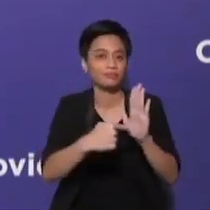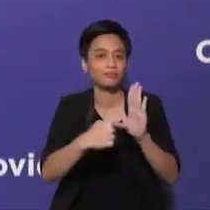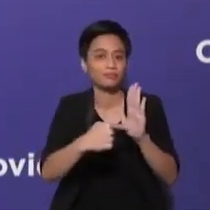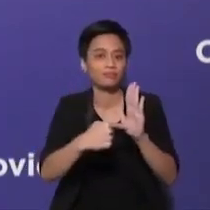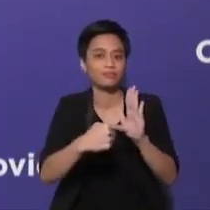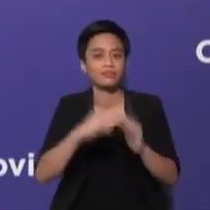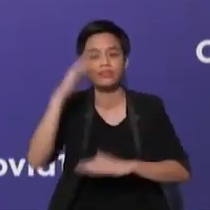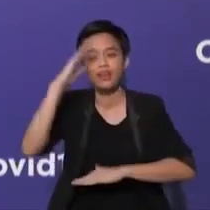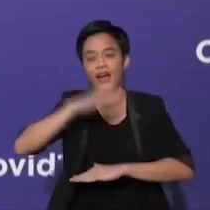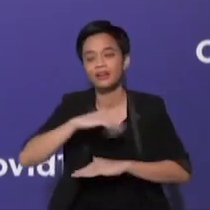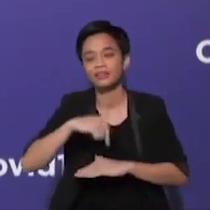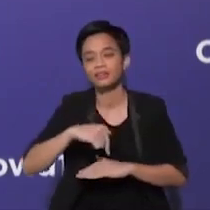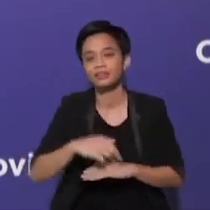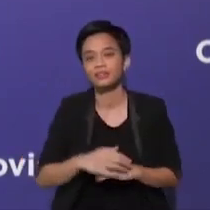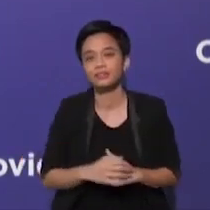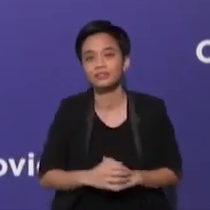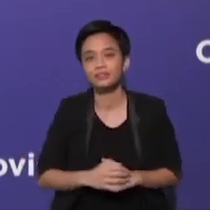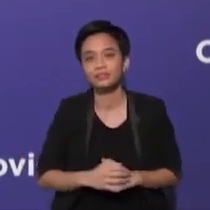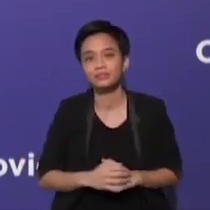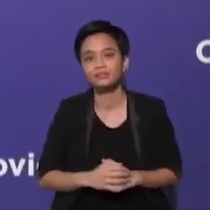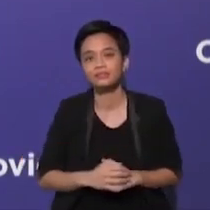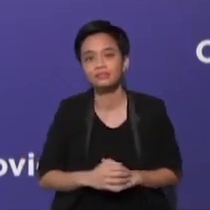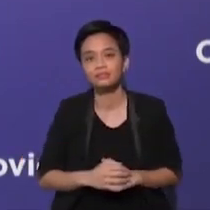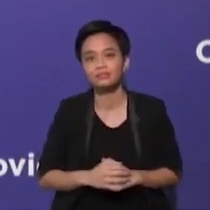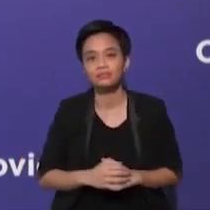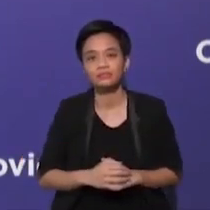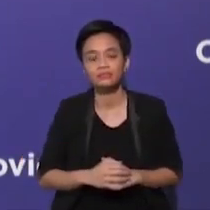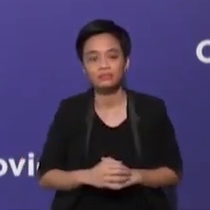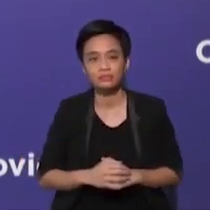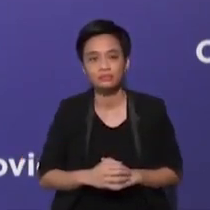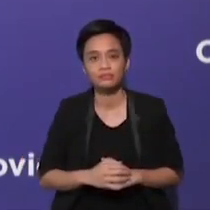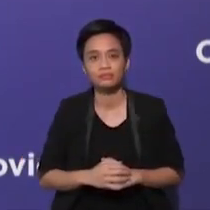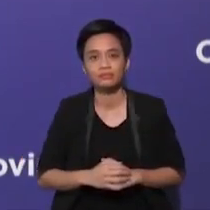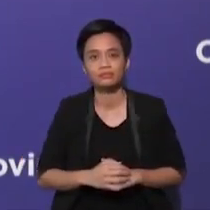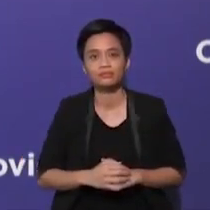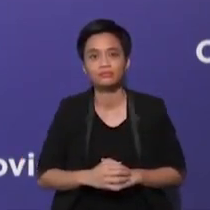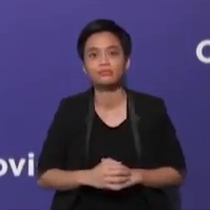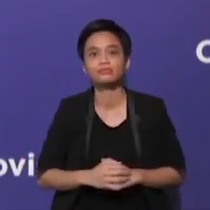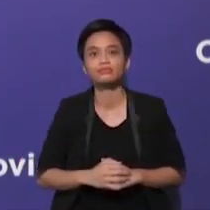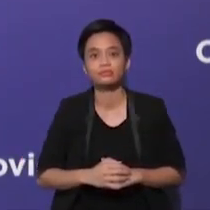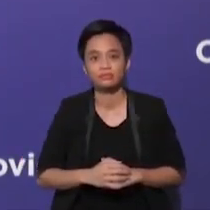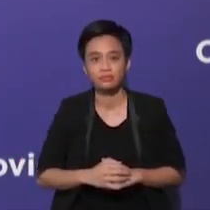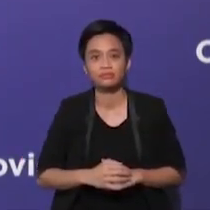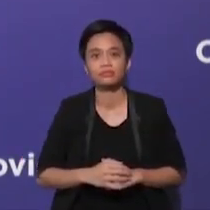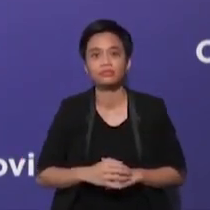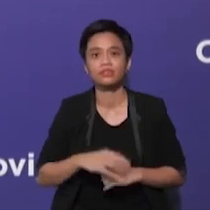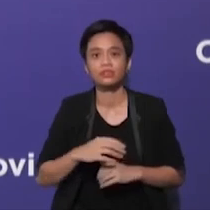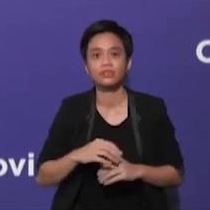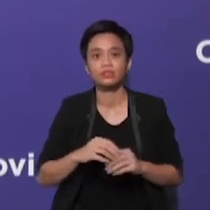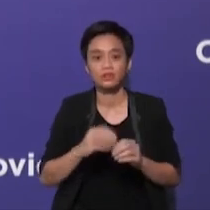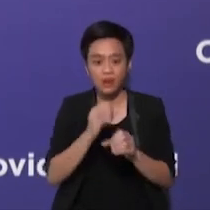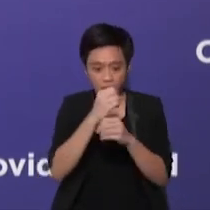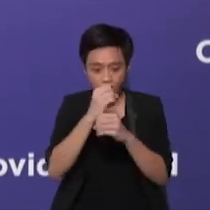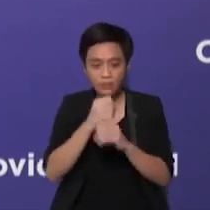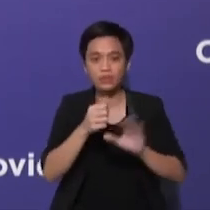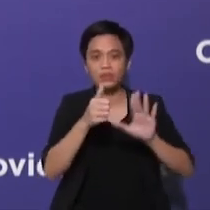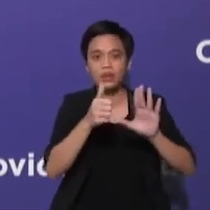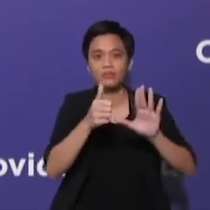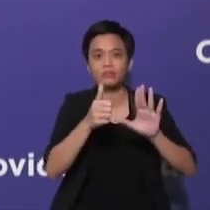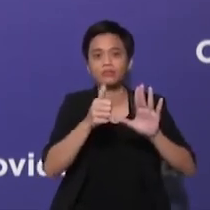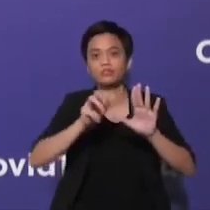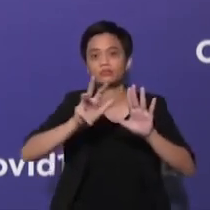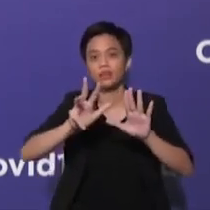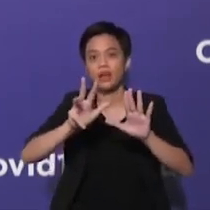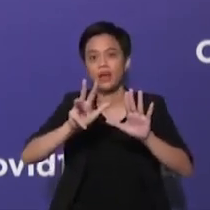pada hari ini bahwa sudah ada 69 laboratorium Revi time